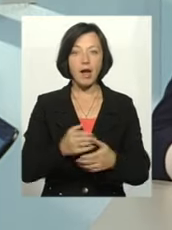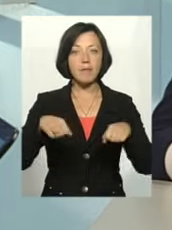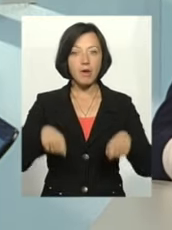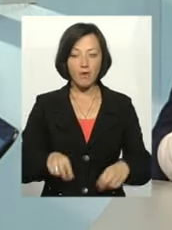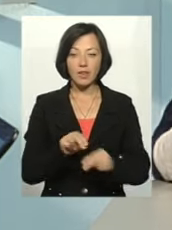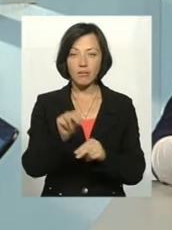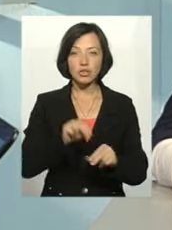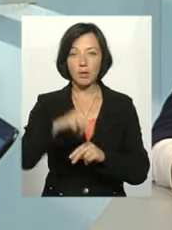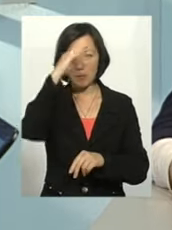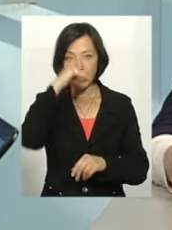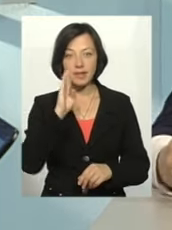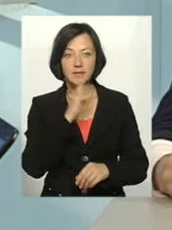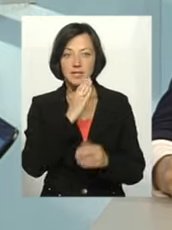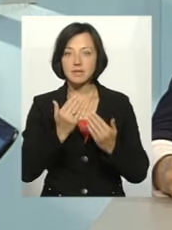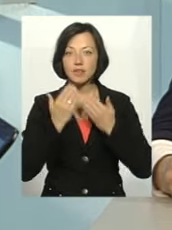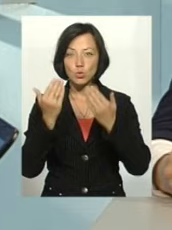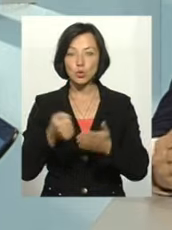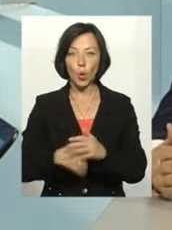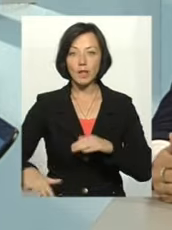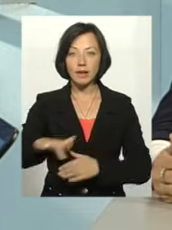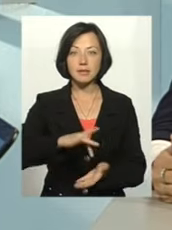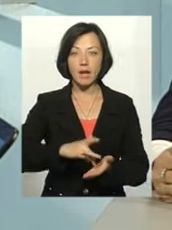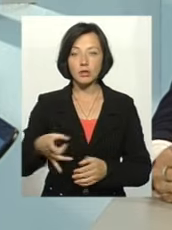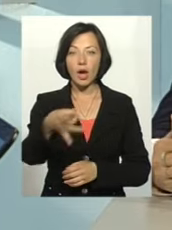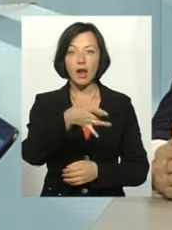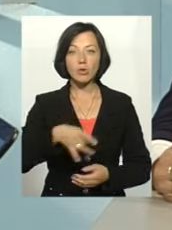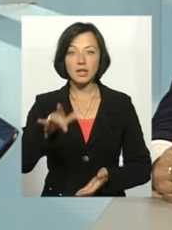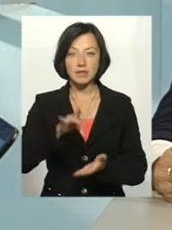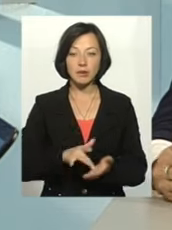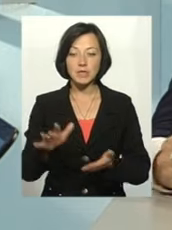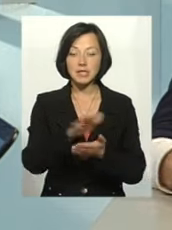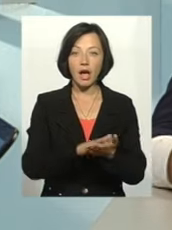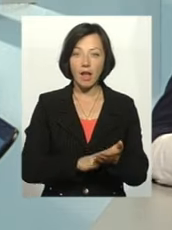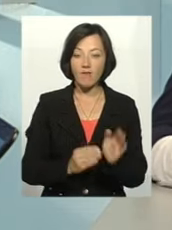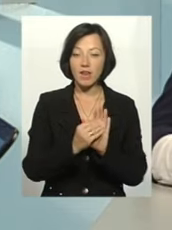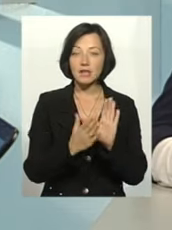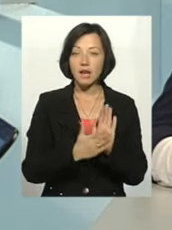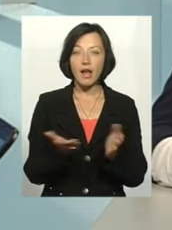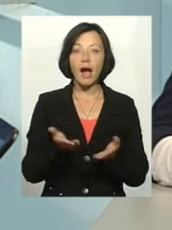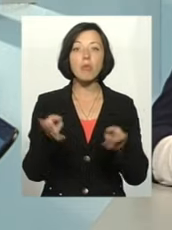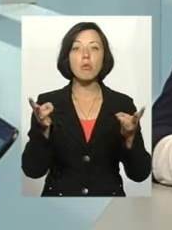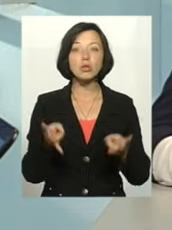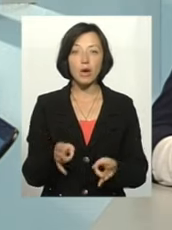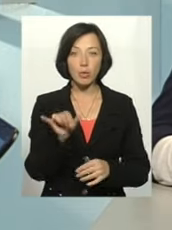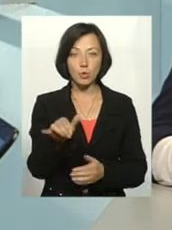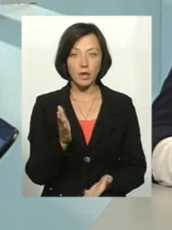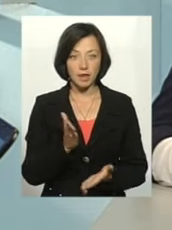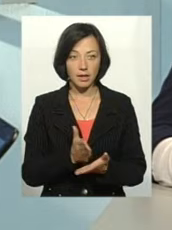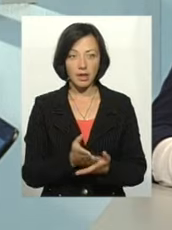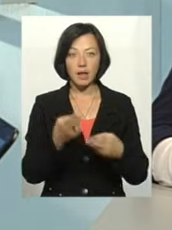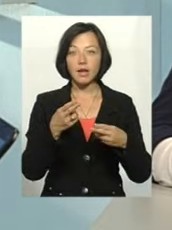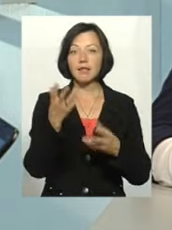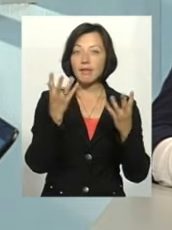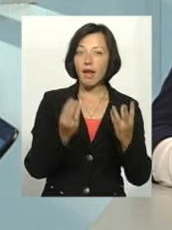таких батьків, звернутися до ТЕР-центру, регіонального центру із заявою, де вказати, які потреби в неї є.